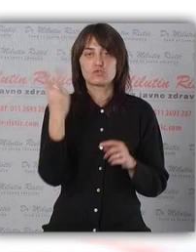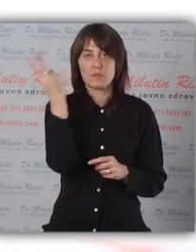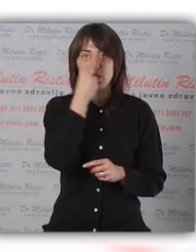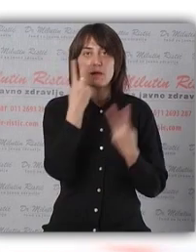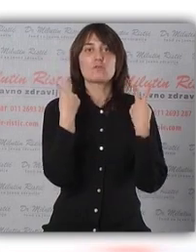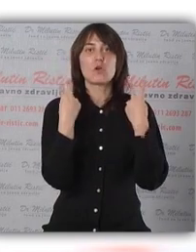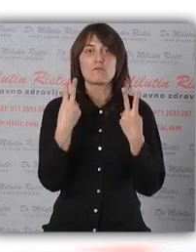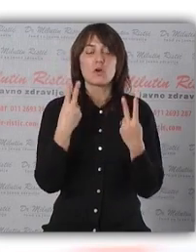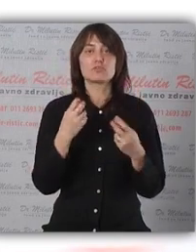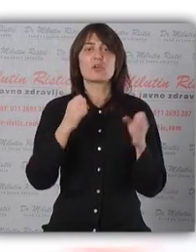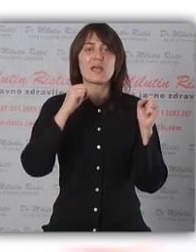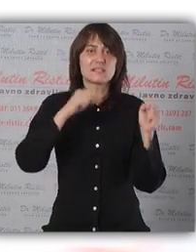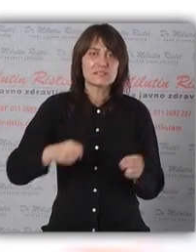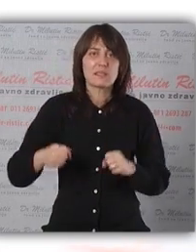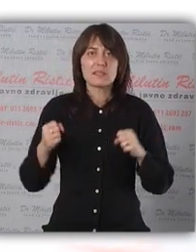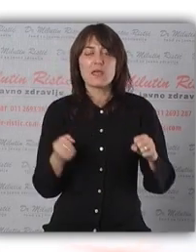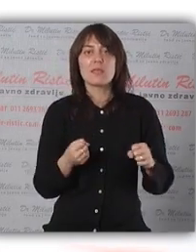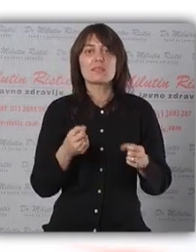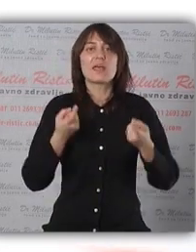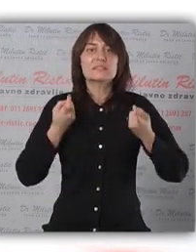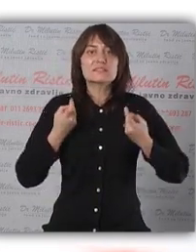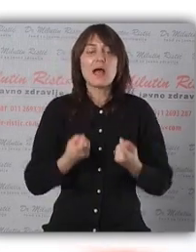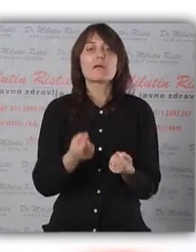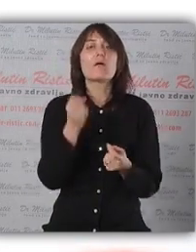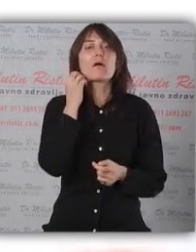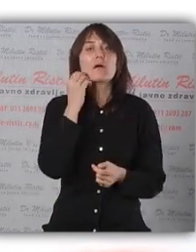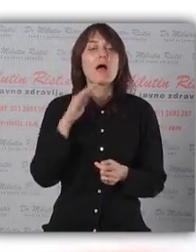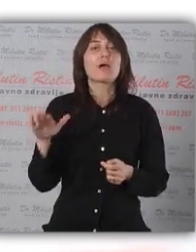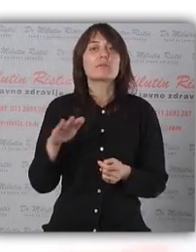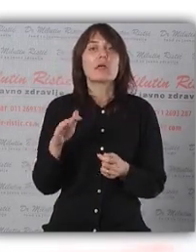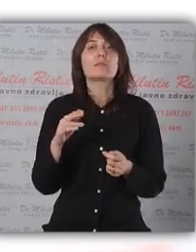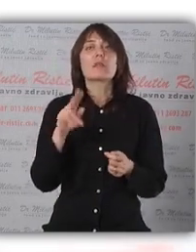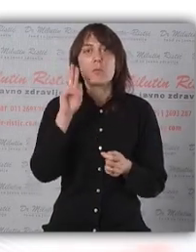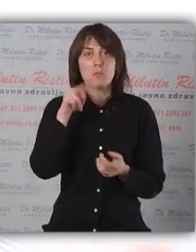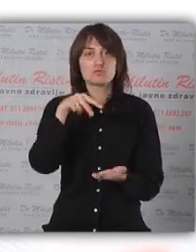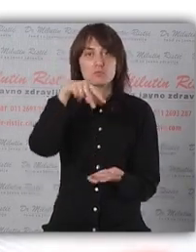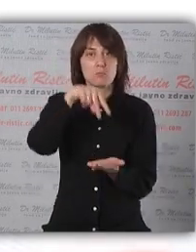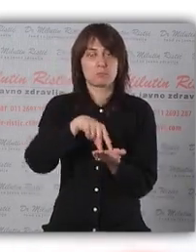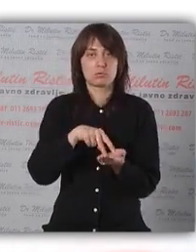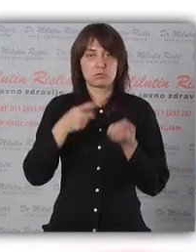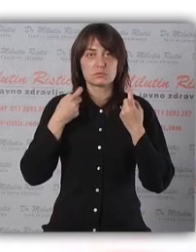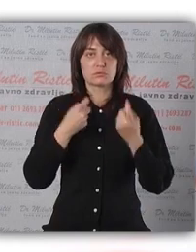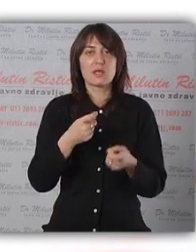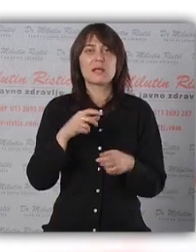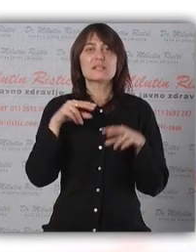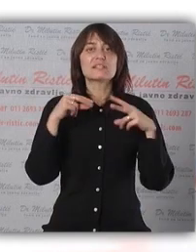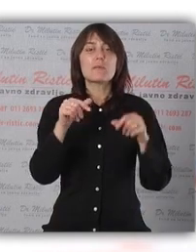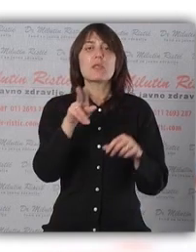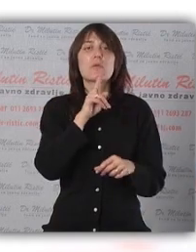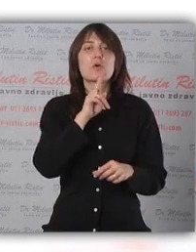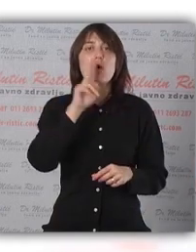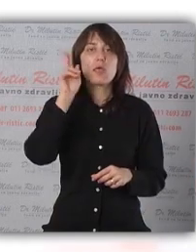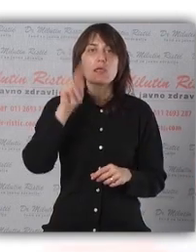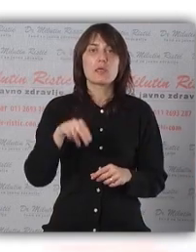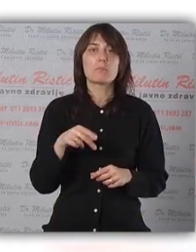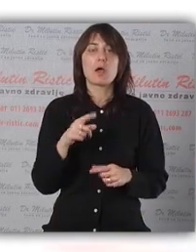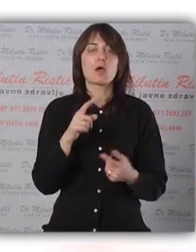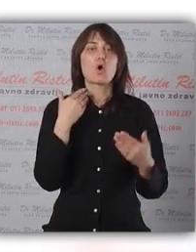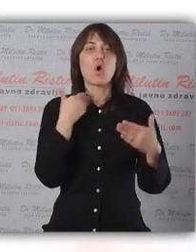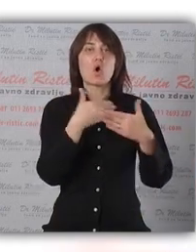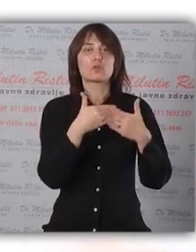roditelji, pošto je naravno bitno da se skijamo, a ne samo sankamo, kada dete može da stane na skije? U zemljama koje